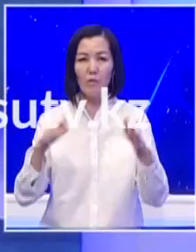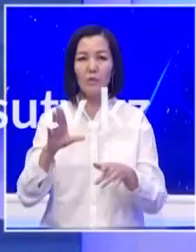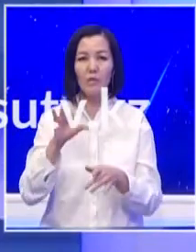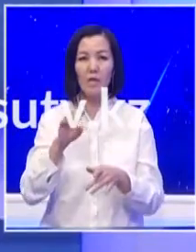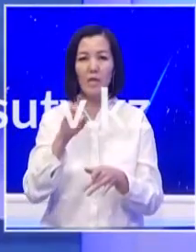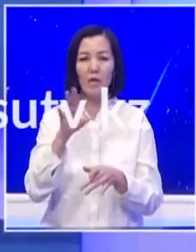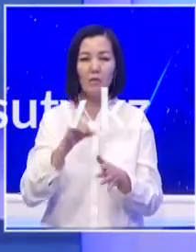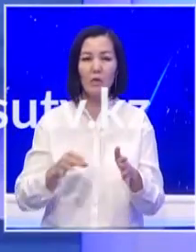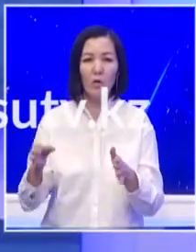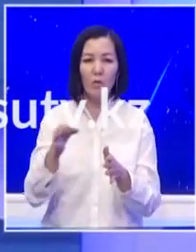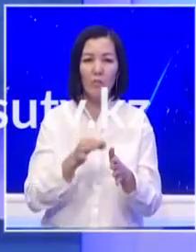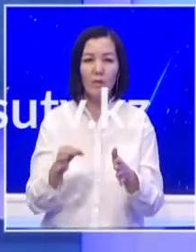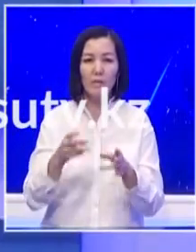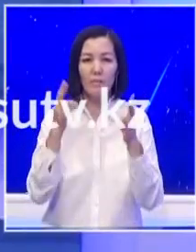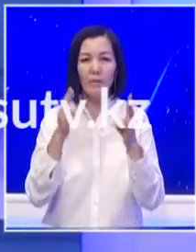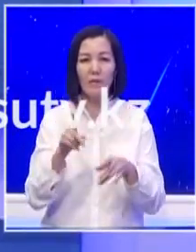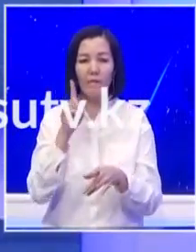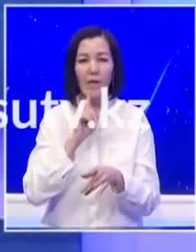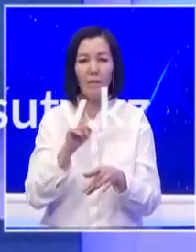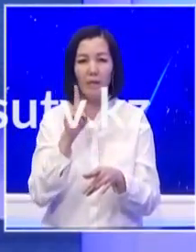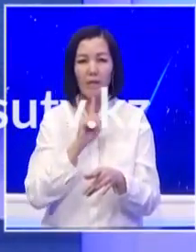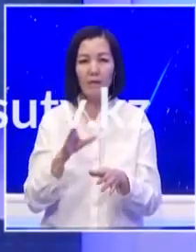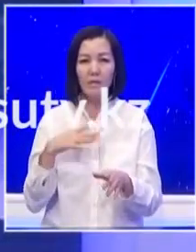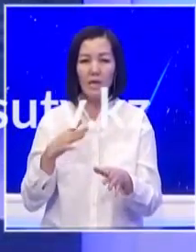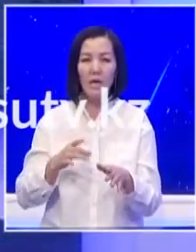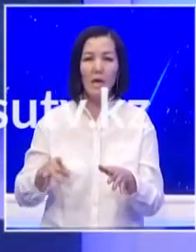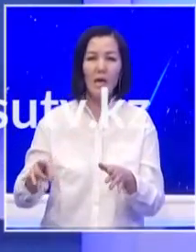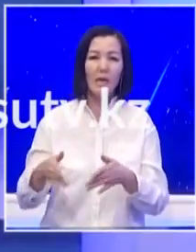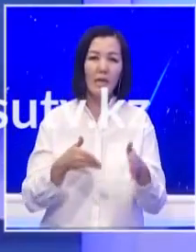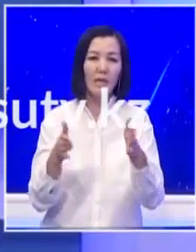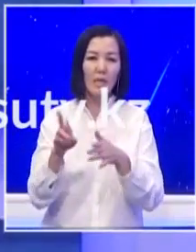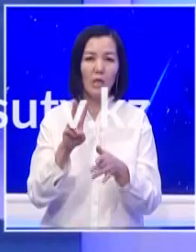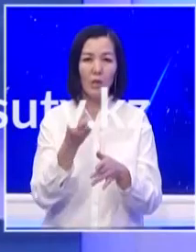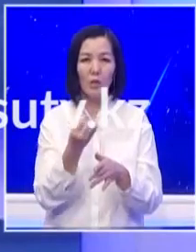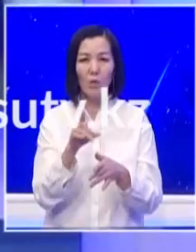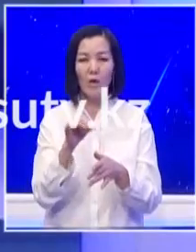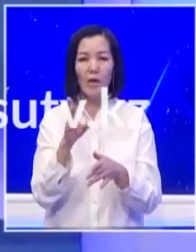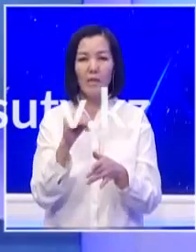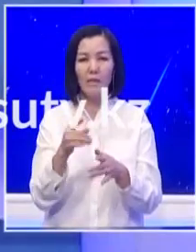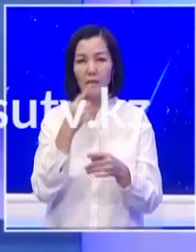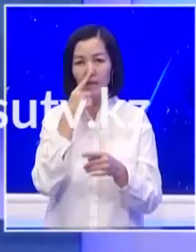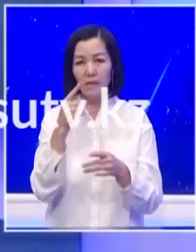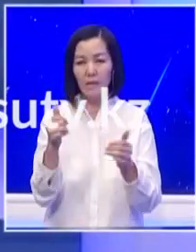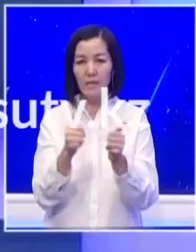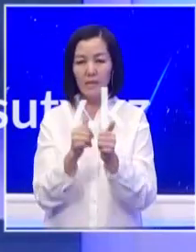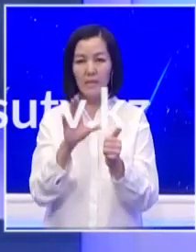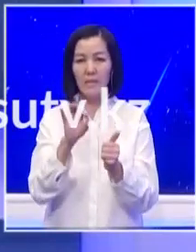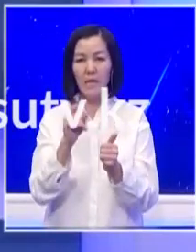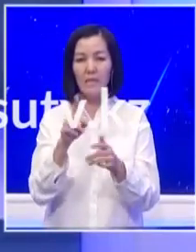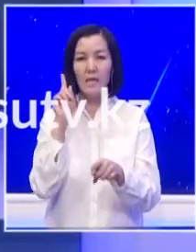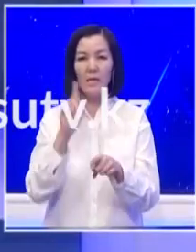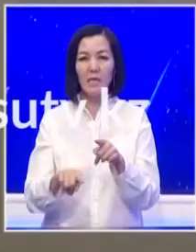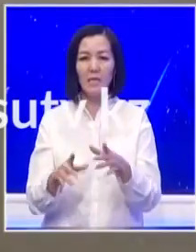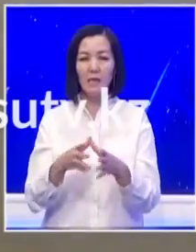области. Пострадала часть временного моста, расположенного на реке Ногайты в километре от села Сагыз. Из-за резкого потепления